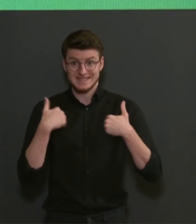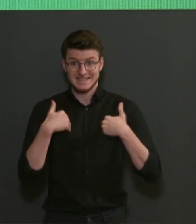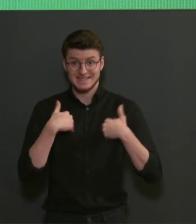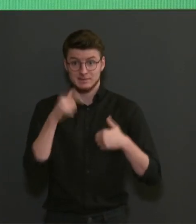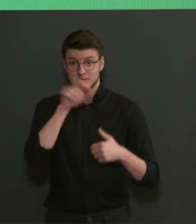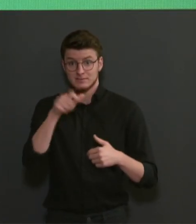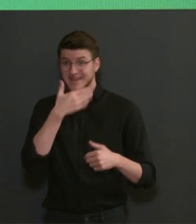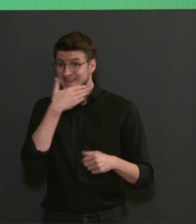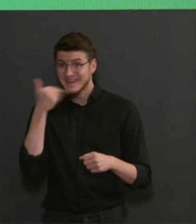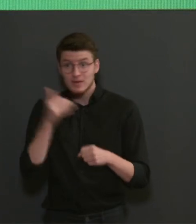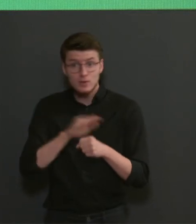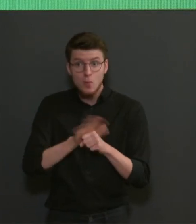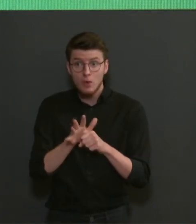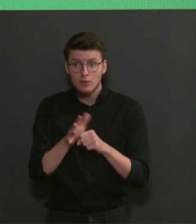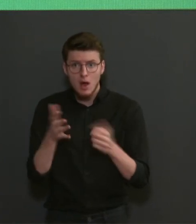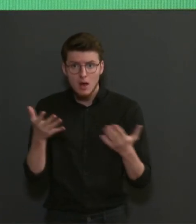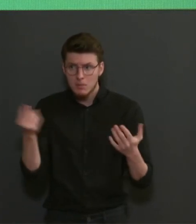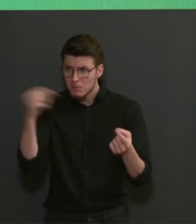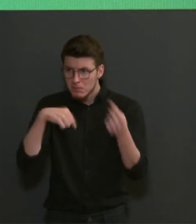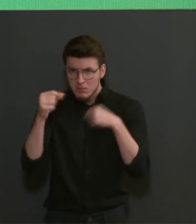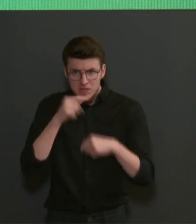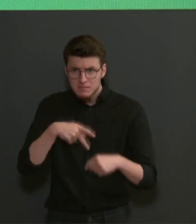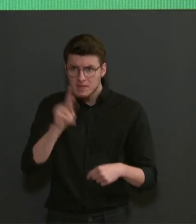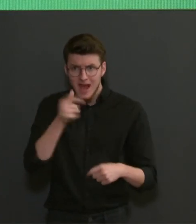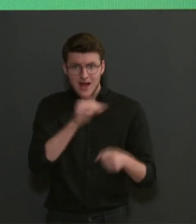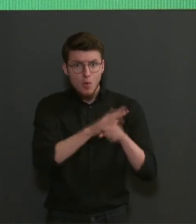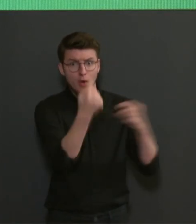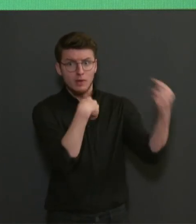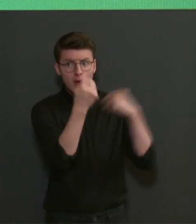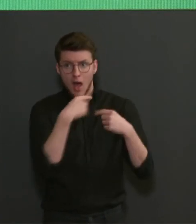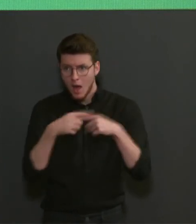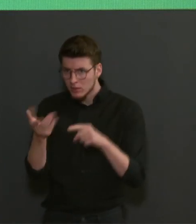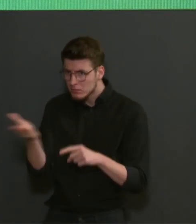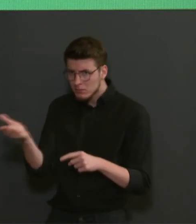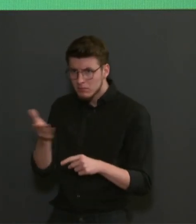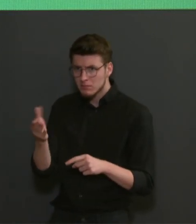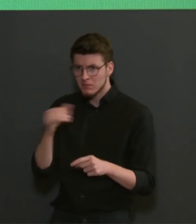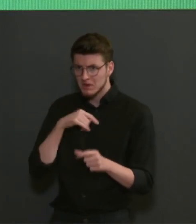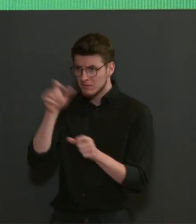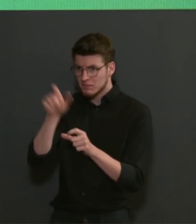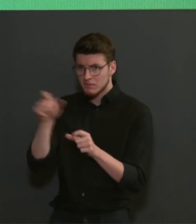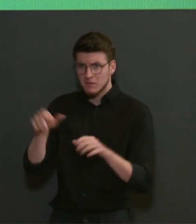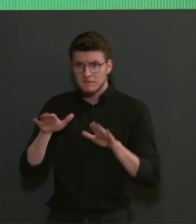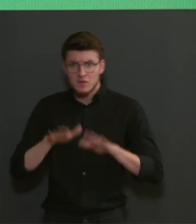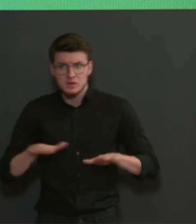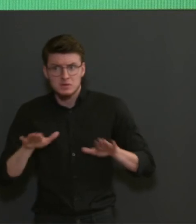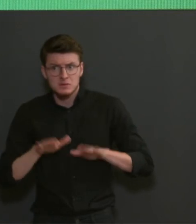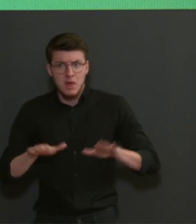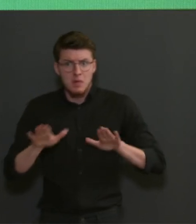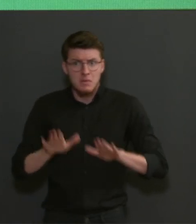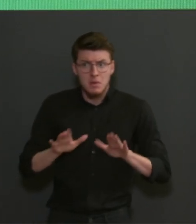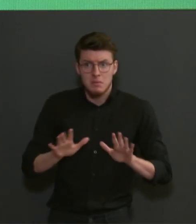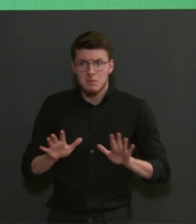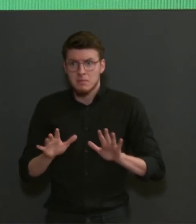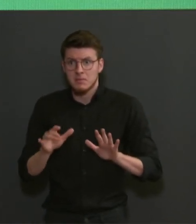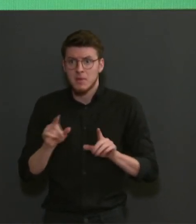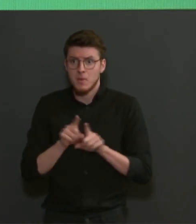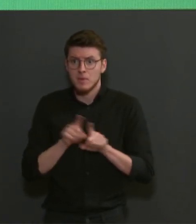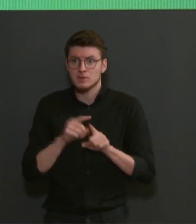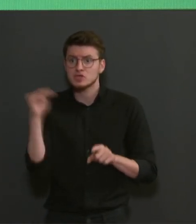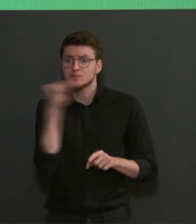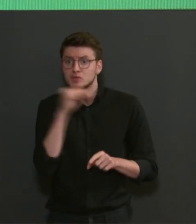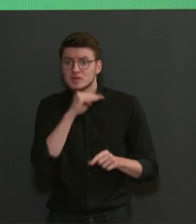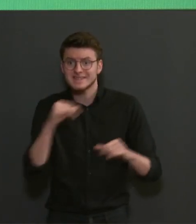Artsen en ziekenhuizen melden ons dat het opvallend rustig is geworden in de praktijk en op de spoedafdeling van de